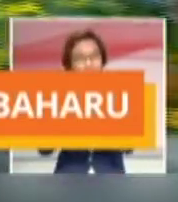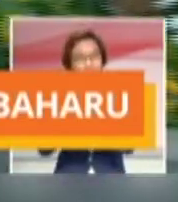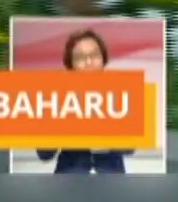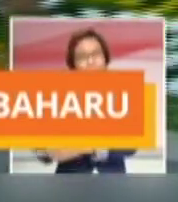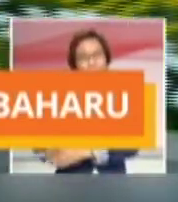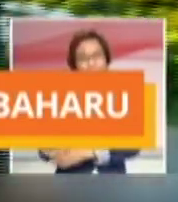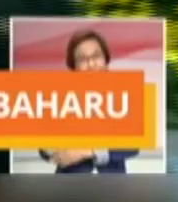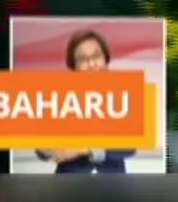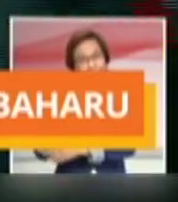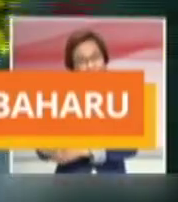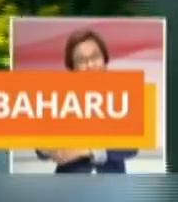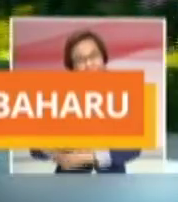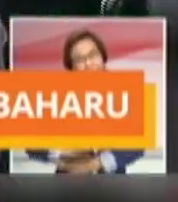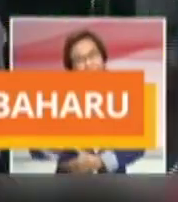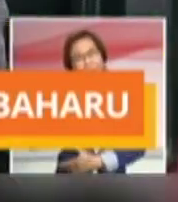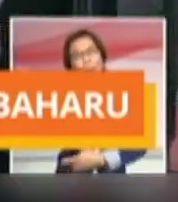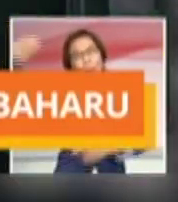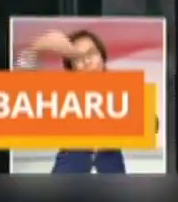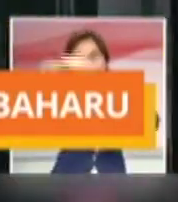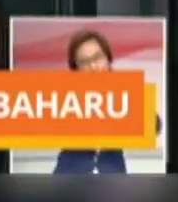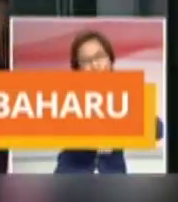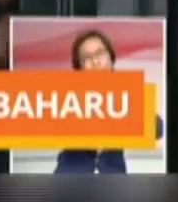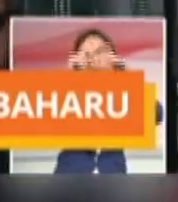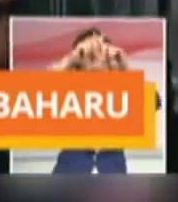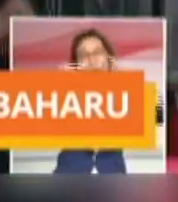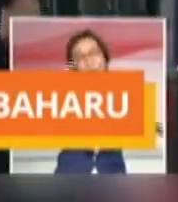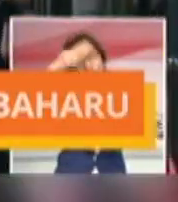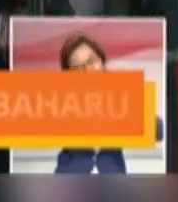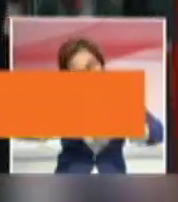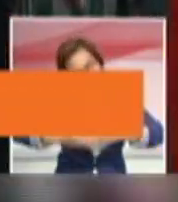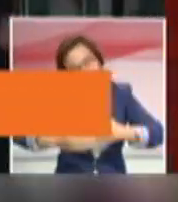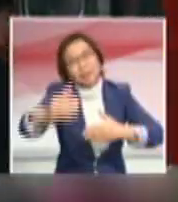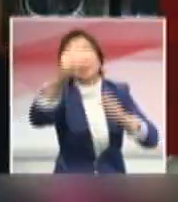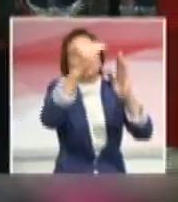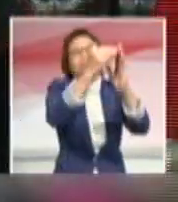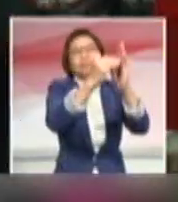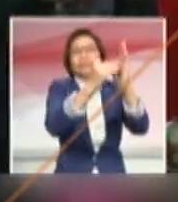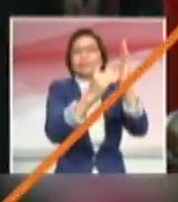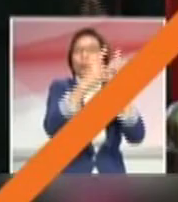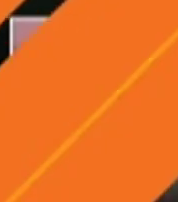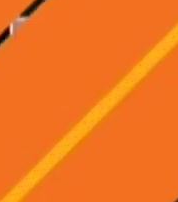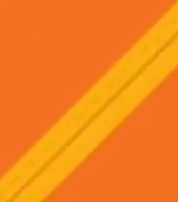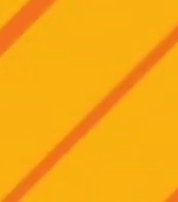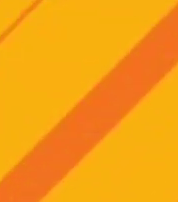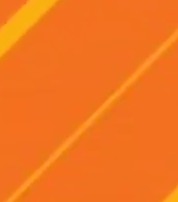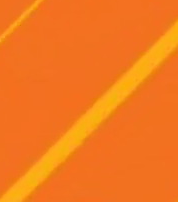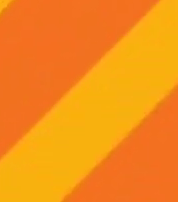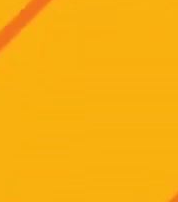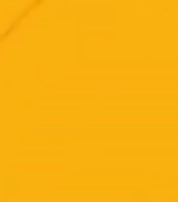Hari Kebangsaan 2020. Seterusnya menyampaikan titah sempena Hari Kemerdekaan ke-63.